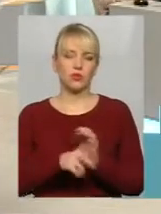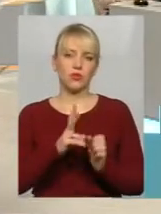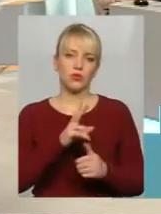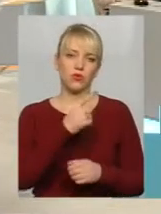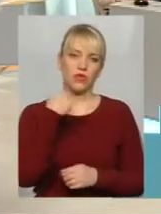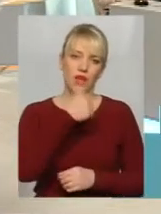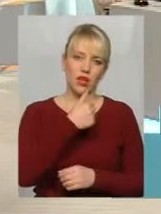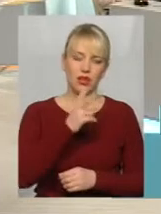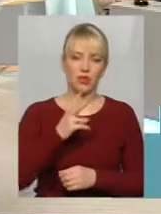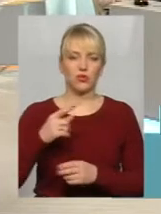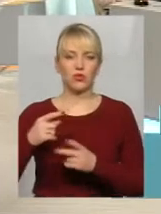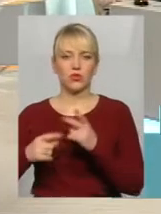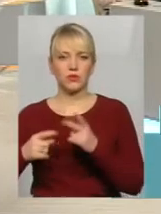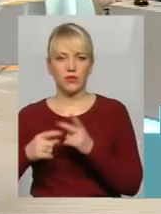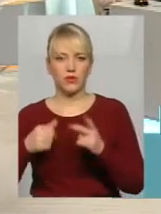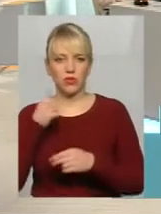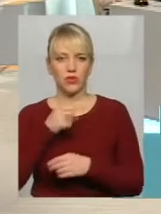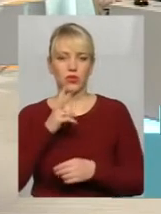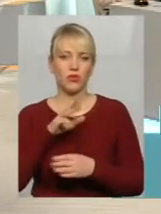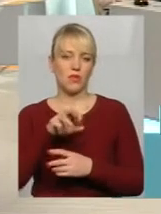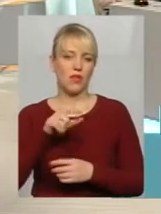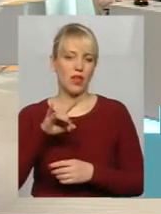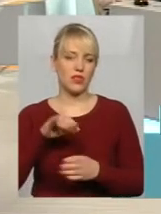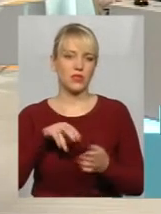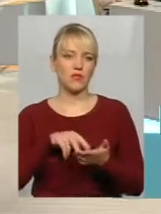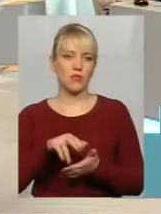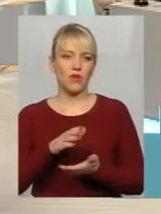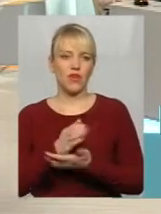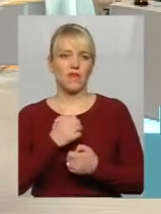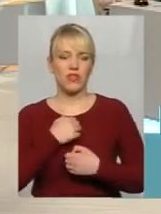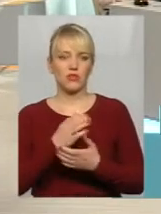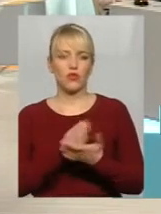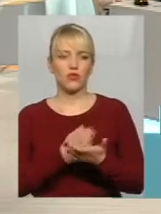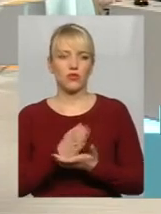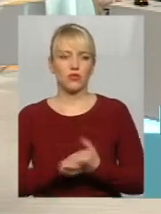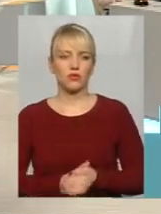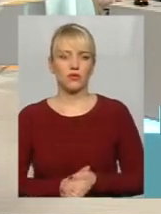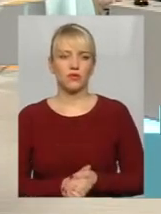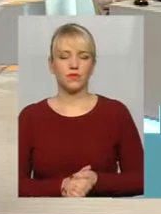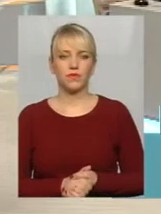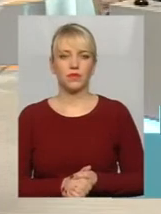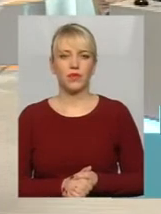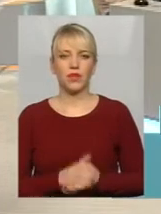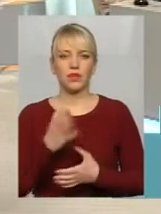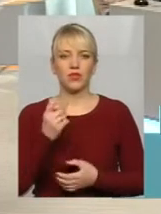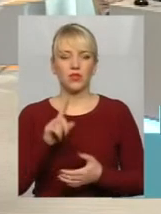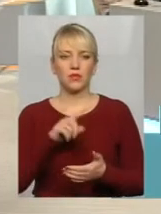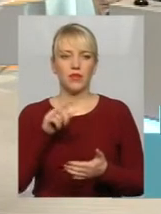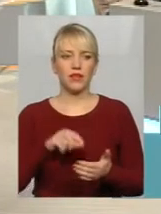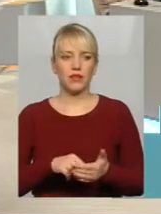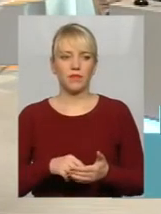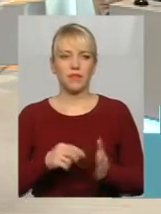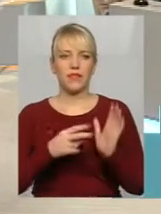Так, хто має вищу освіту магістр, вони проходять військову службу терміном один рік. Ще таке запитання, все ж таки,